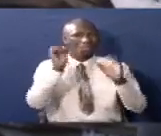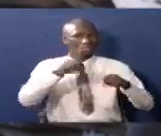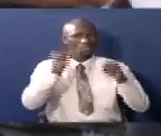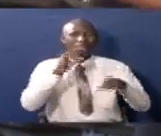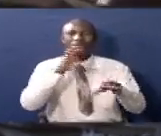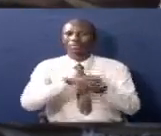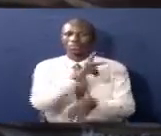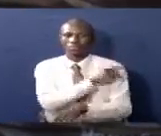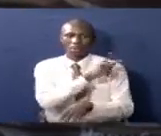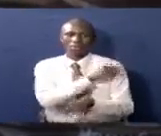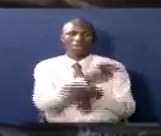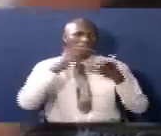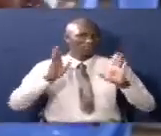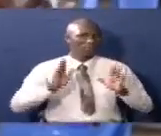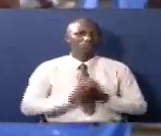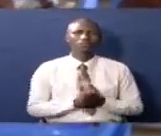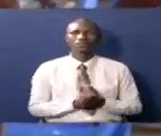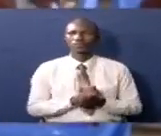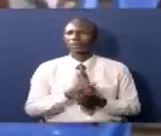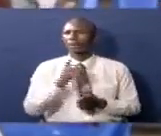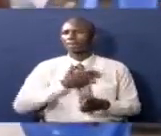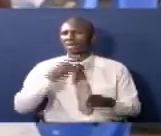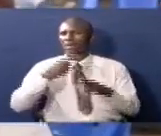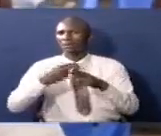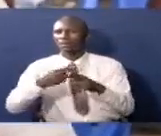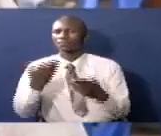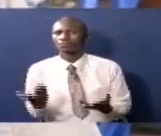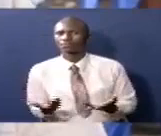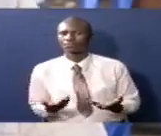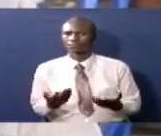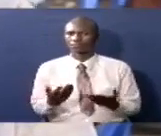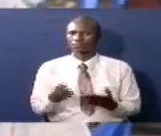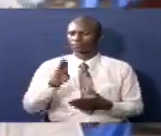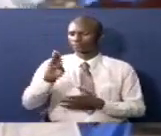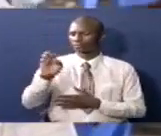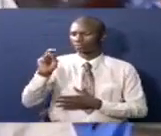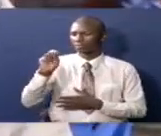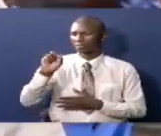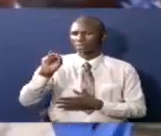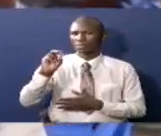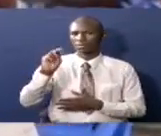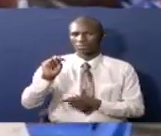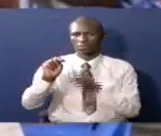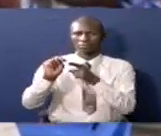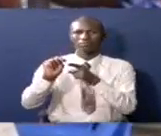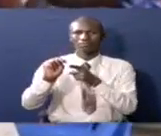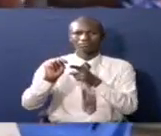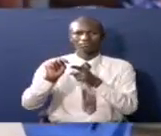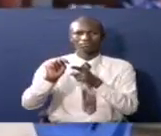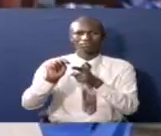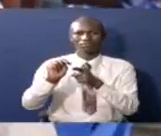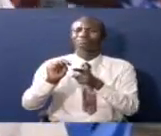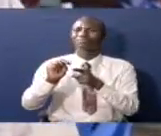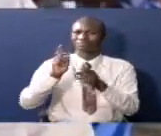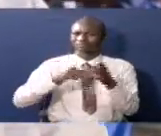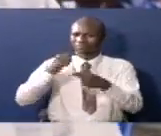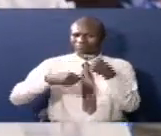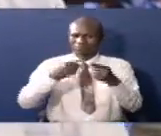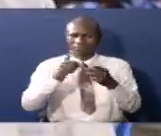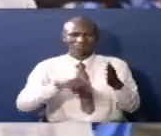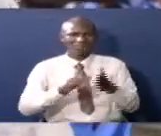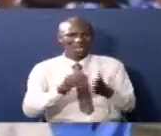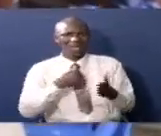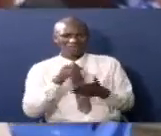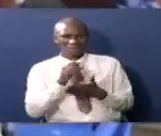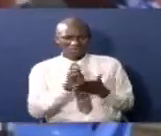na kusanzwa kwe sitwa nita wa Benson wa Kitonga na kila kiende vani tuithio